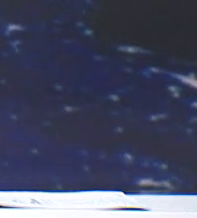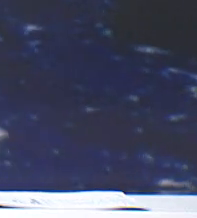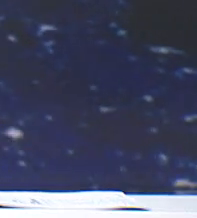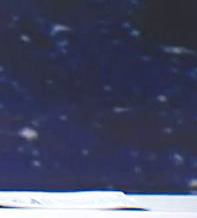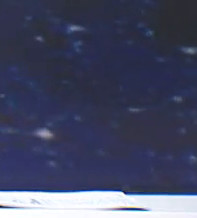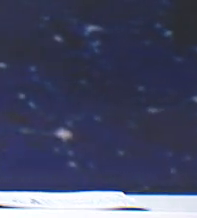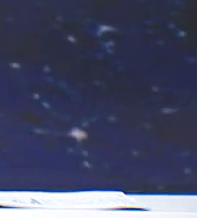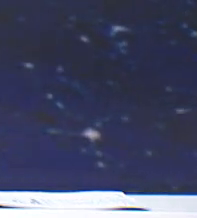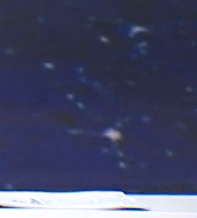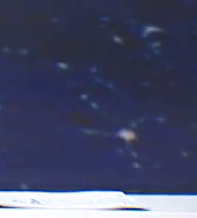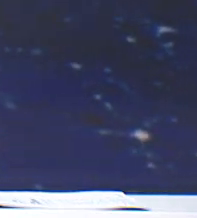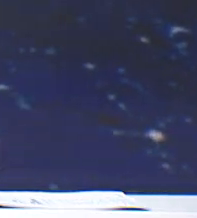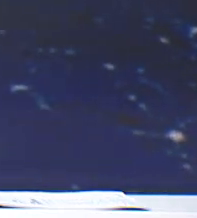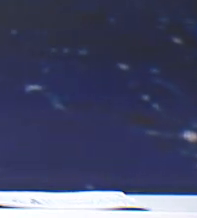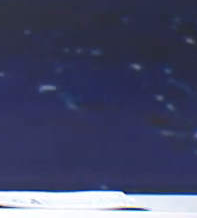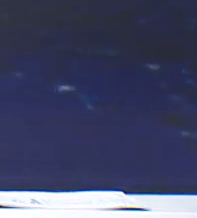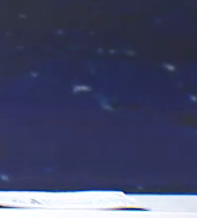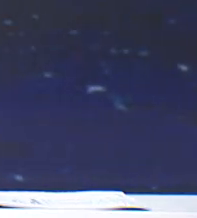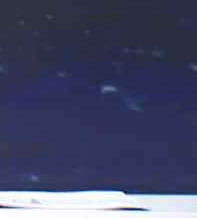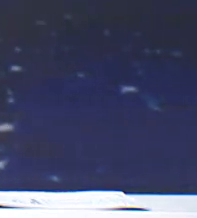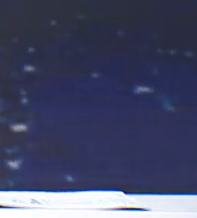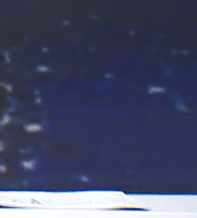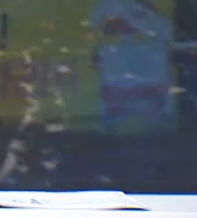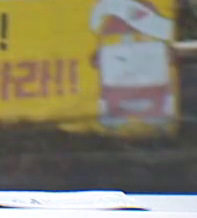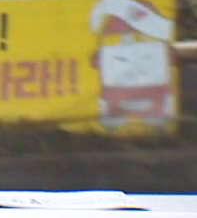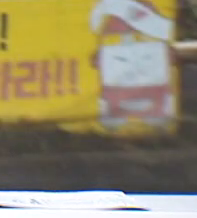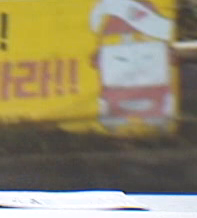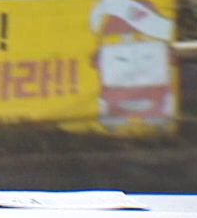여러분 안녕하십니까 뉴스데스크 제주입니다